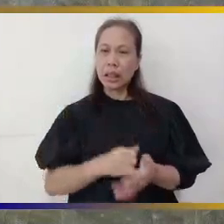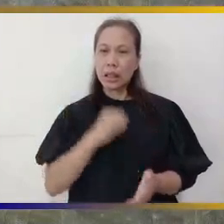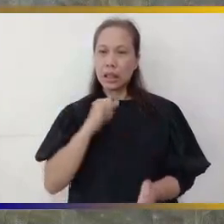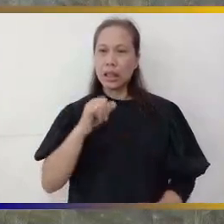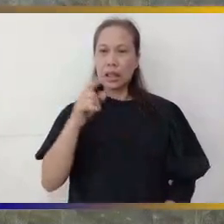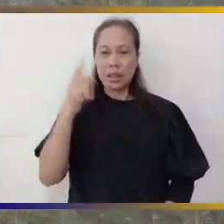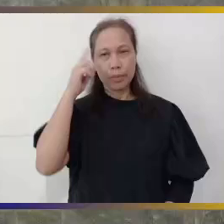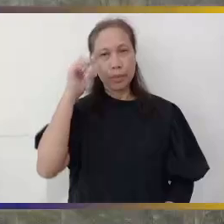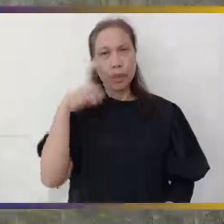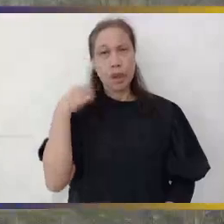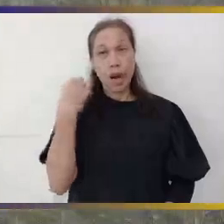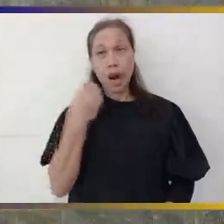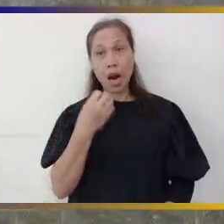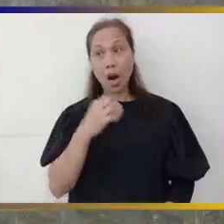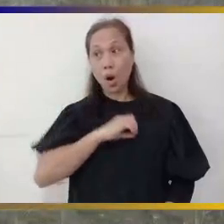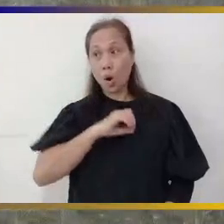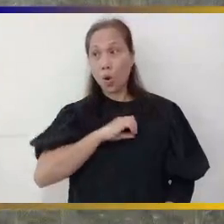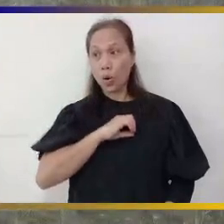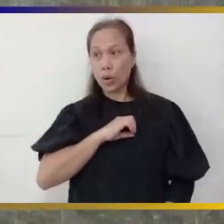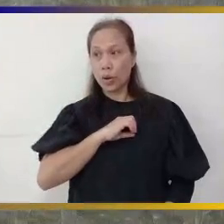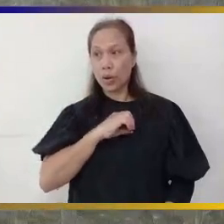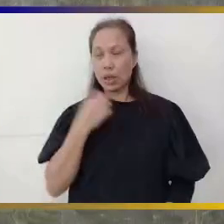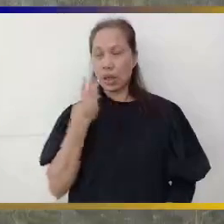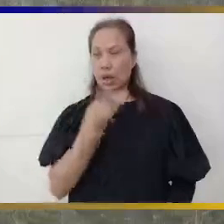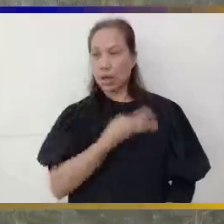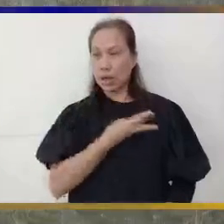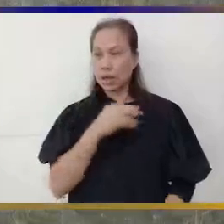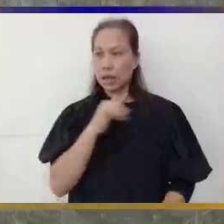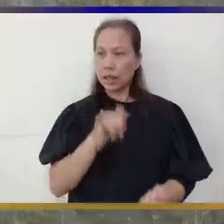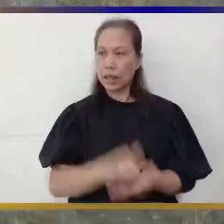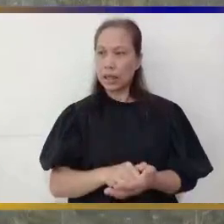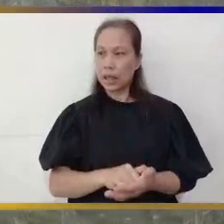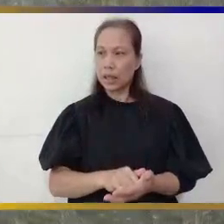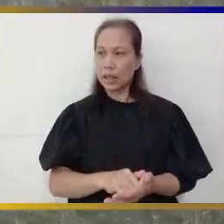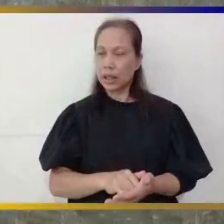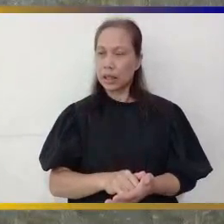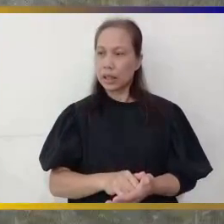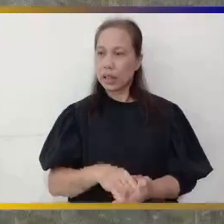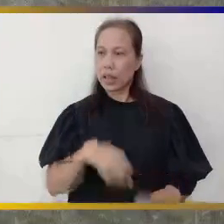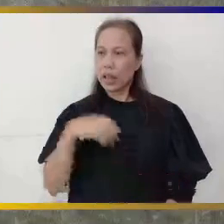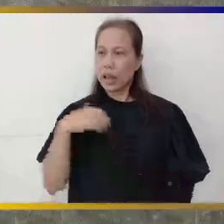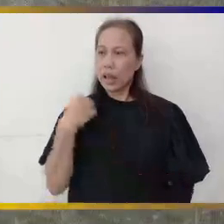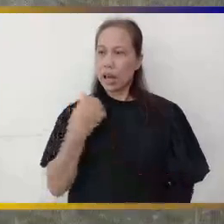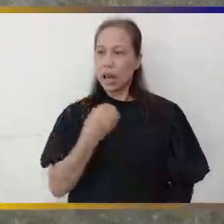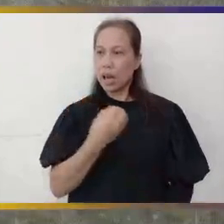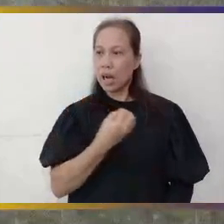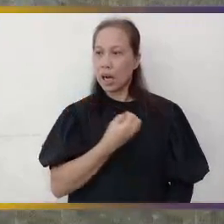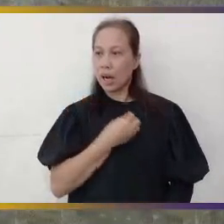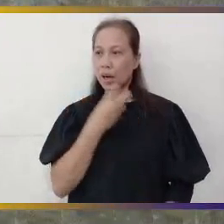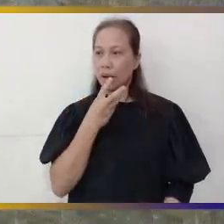p nagbibigay tayo sa Panginoon Iyan ang credit natin mga kapatid In other words para tayong nagdedeposito sa